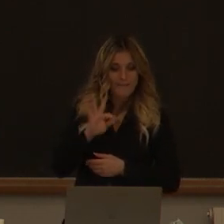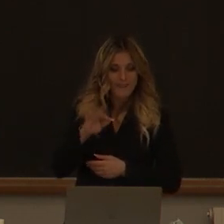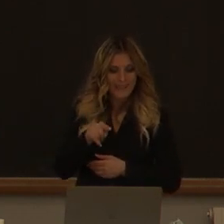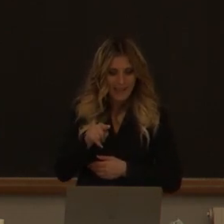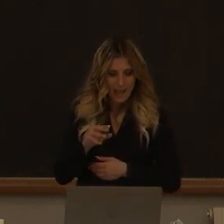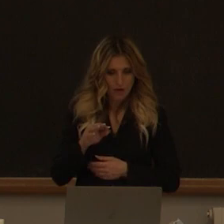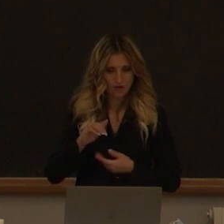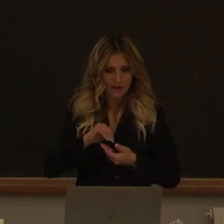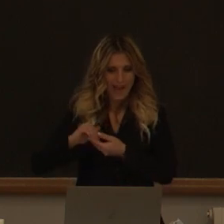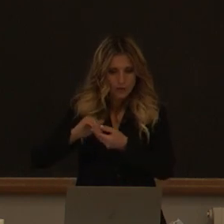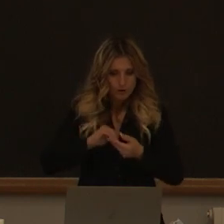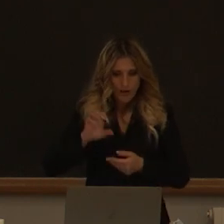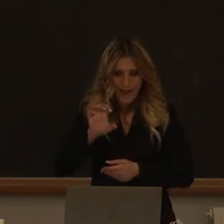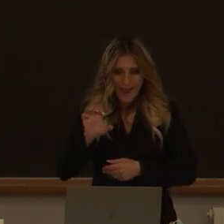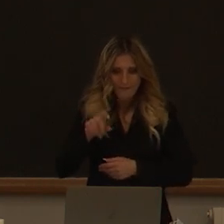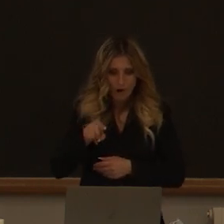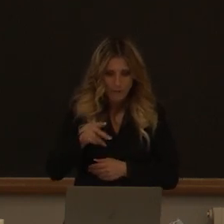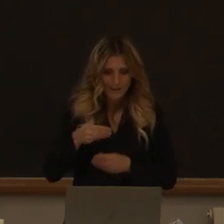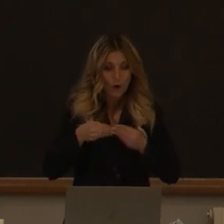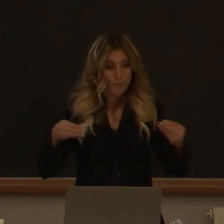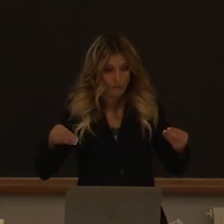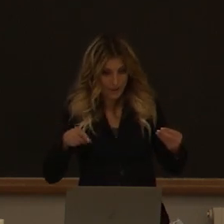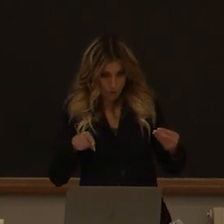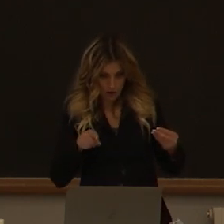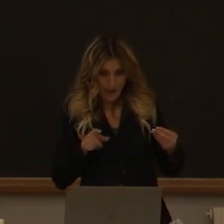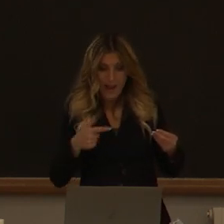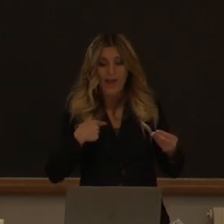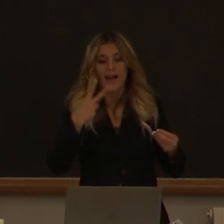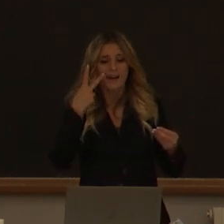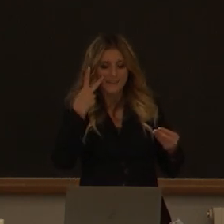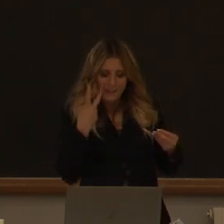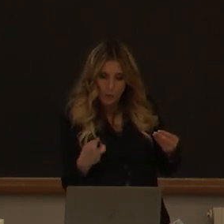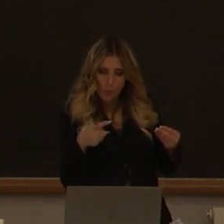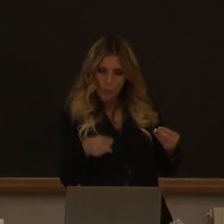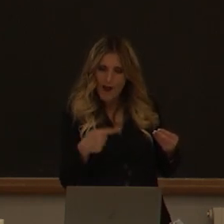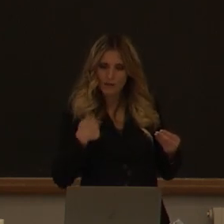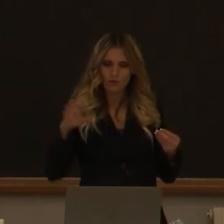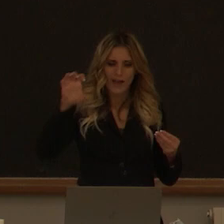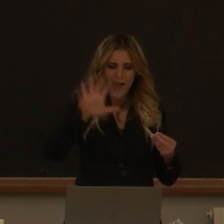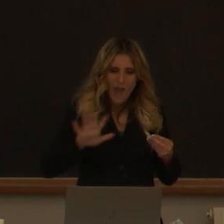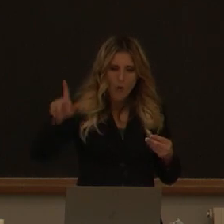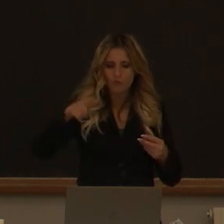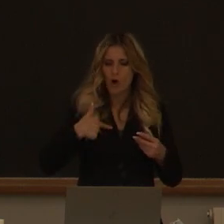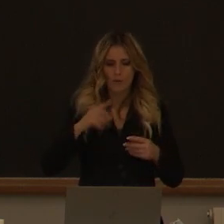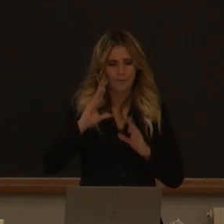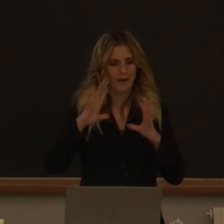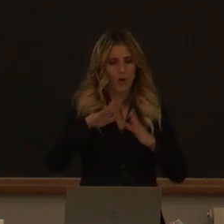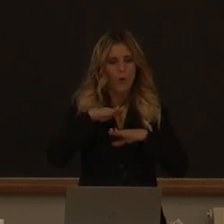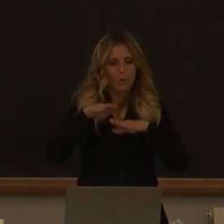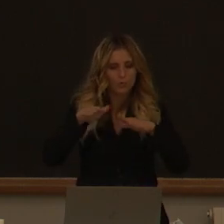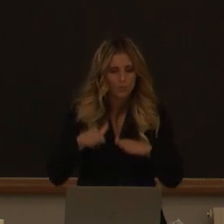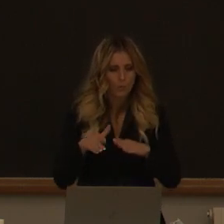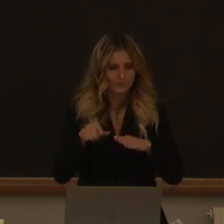Association of Environmental Professionals, che riunisce esperti ambientali provenienti da tutta Europa e dà a loro, diciamo, una certa